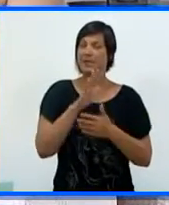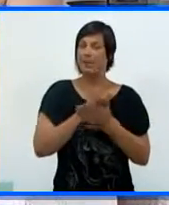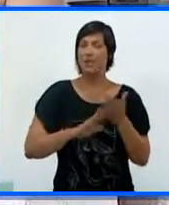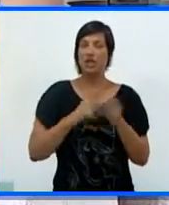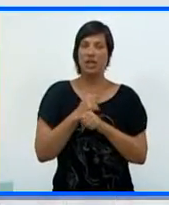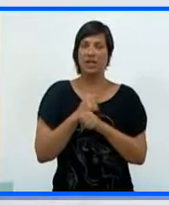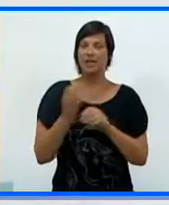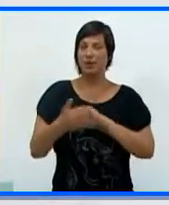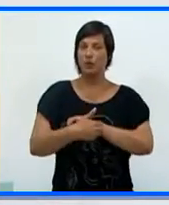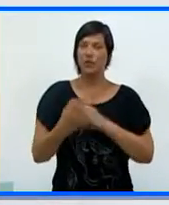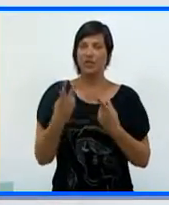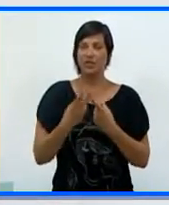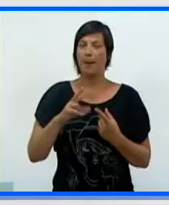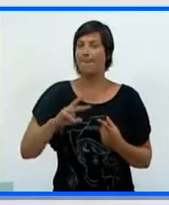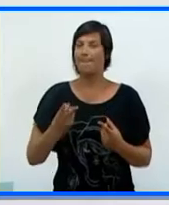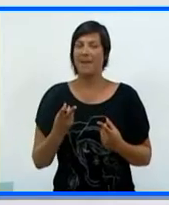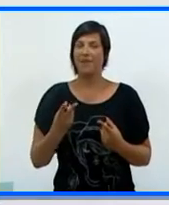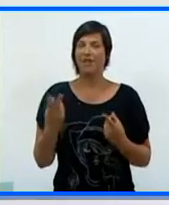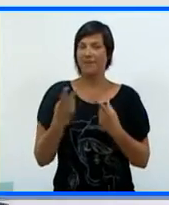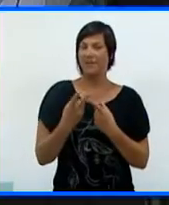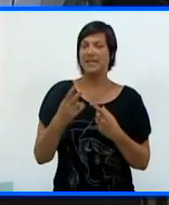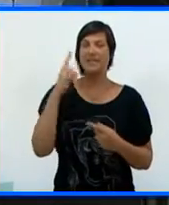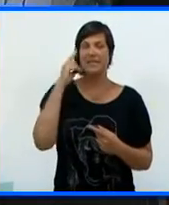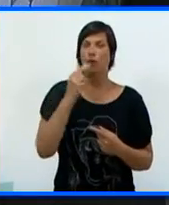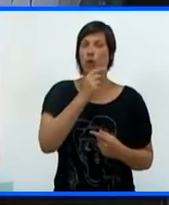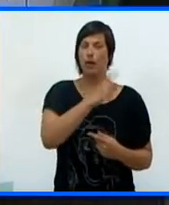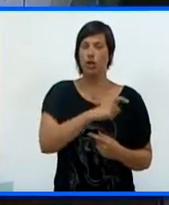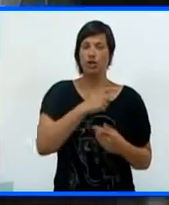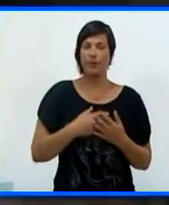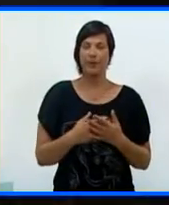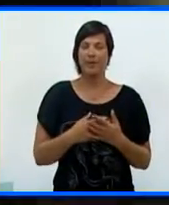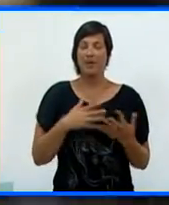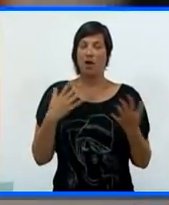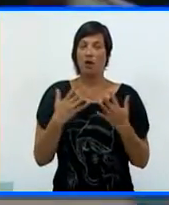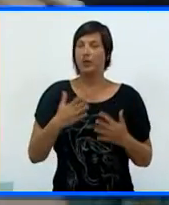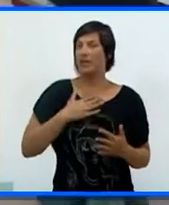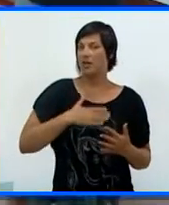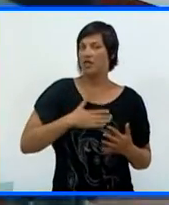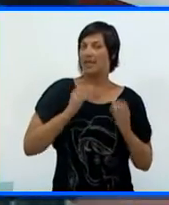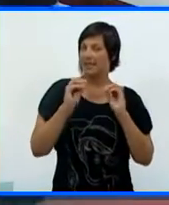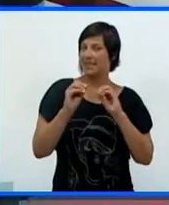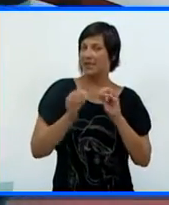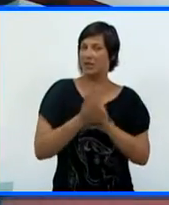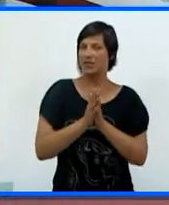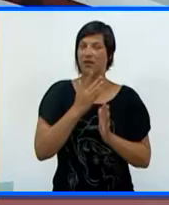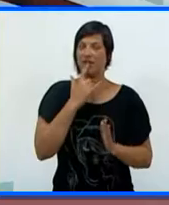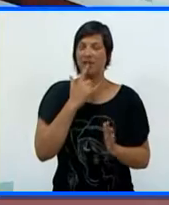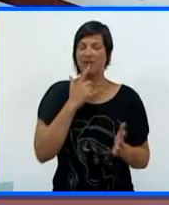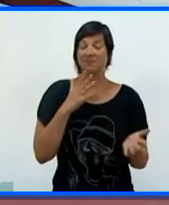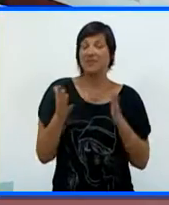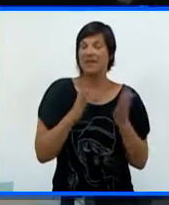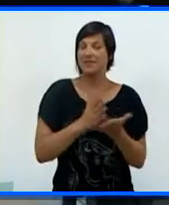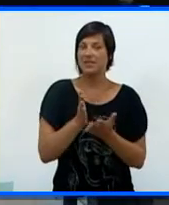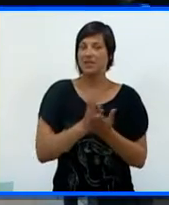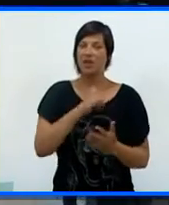sam počela i raditi na dubrovačkoj televiziji, prevodim vijesti za gluhe osobe. Otkud je krenula želja da se nauči znakovni jezik?